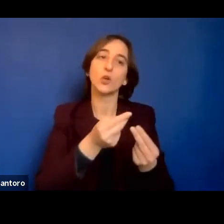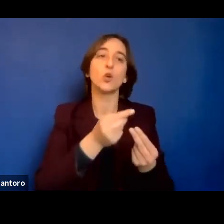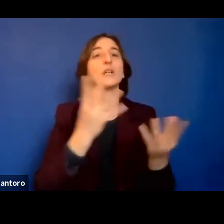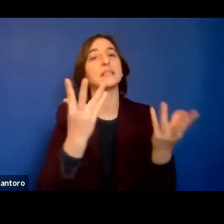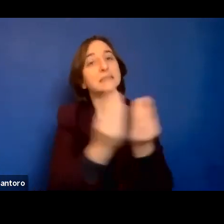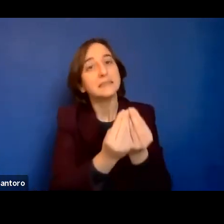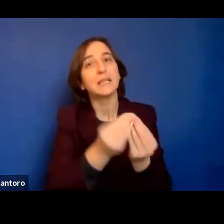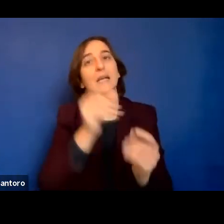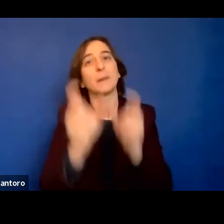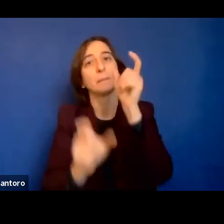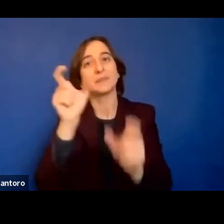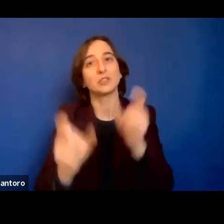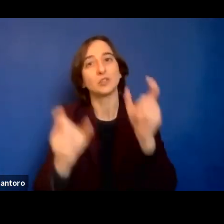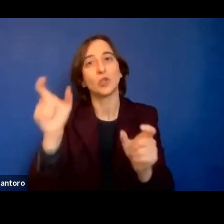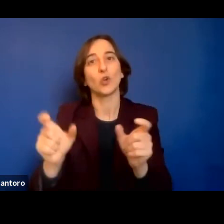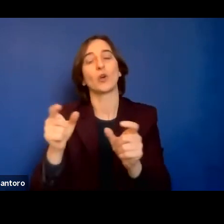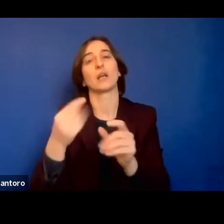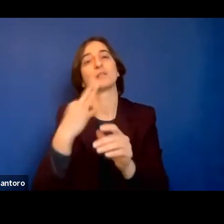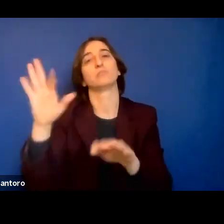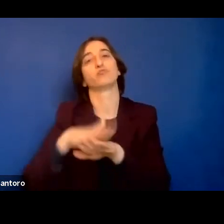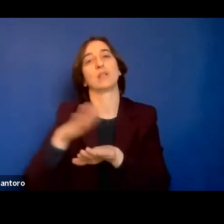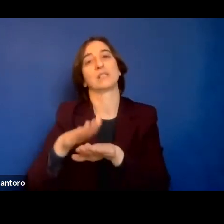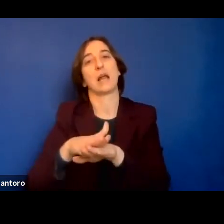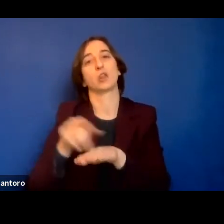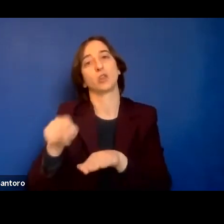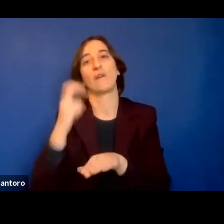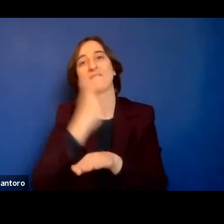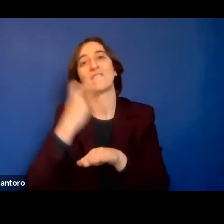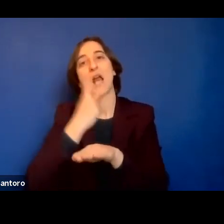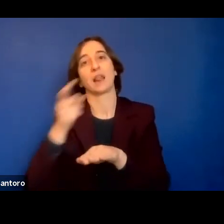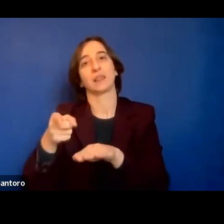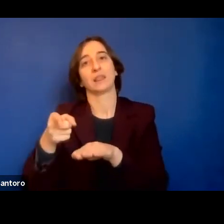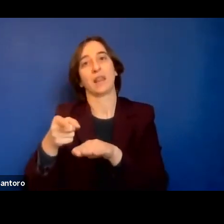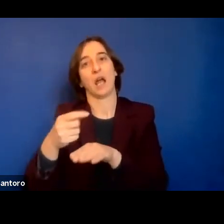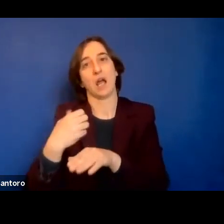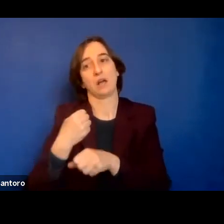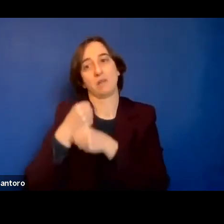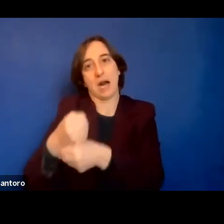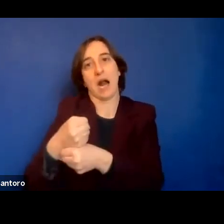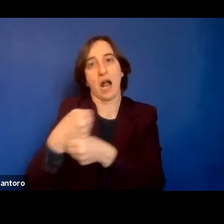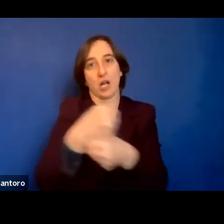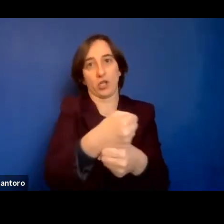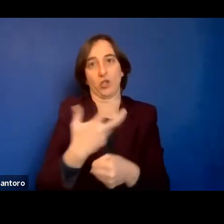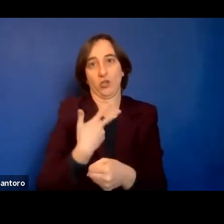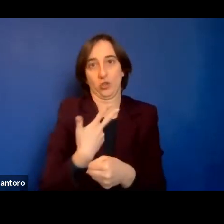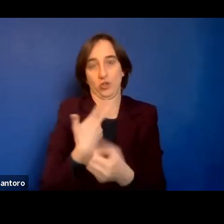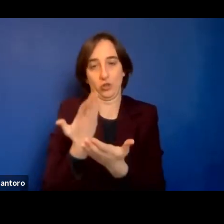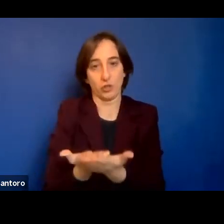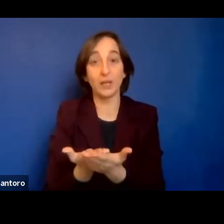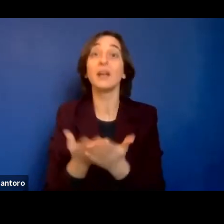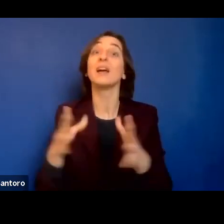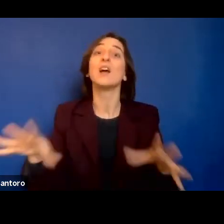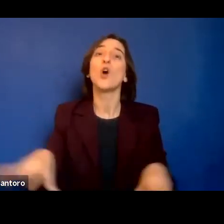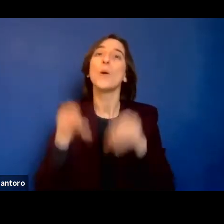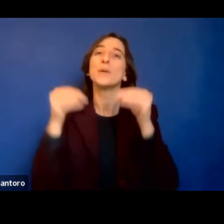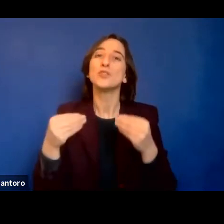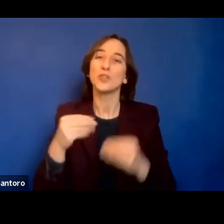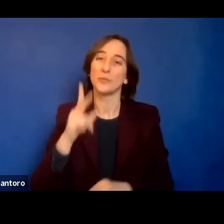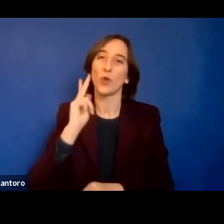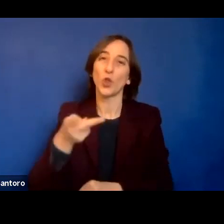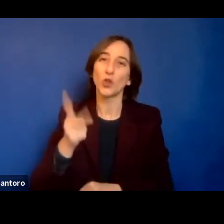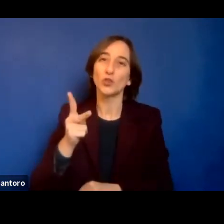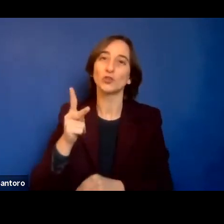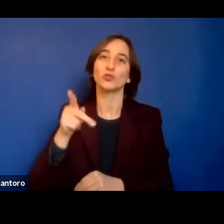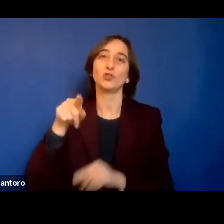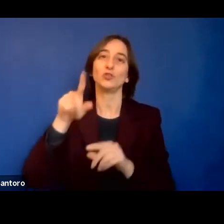specializzato incaricato da FIADDA, ci sarà disponibile a partire dal lunedì 12 aprile